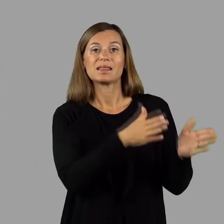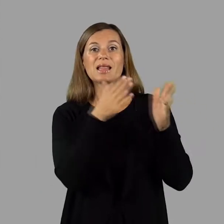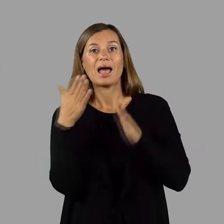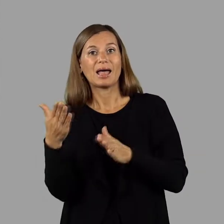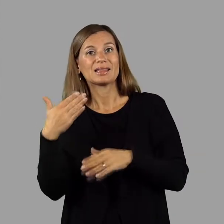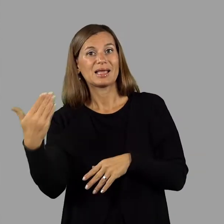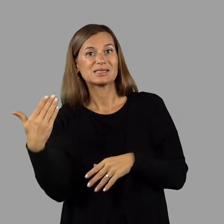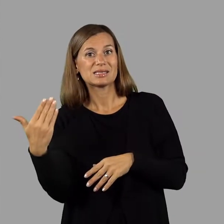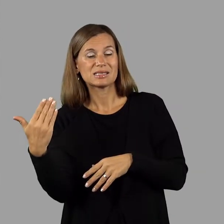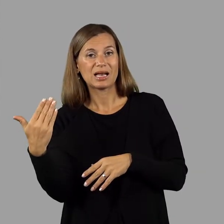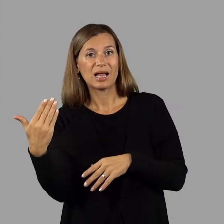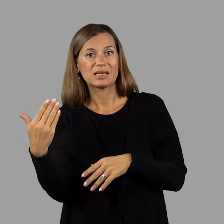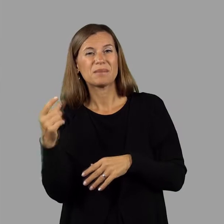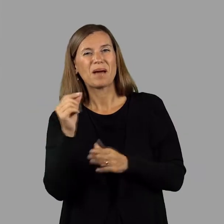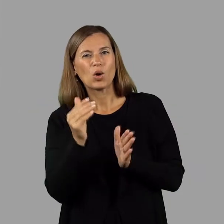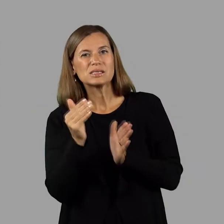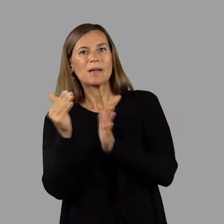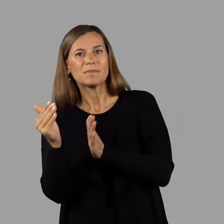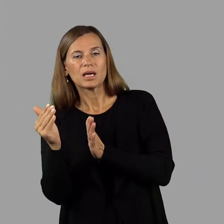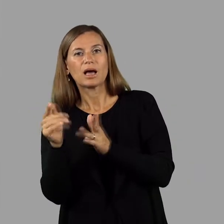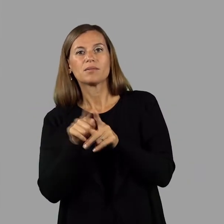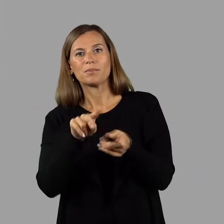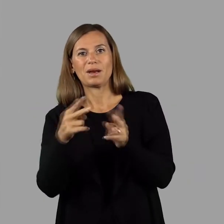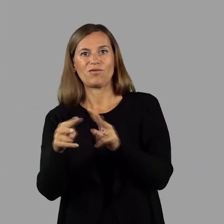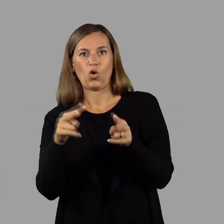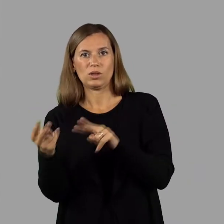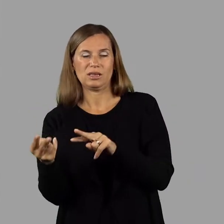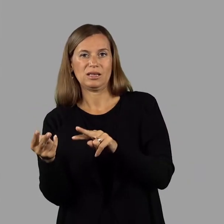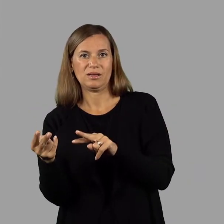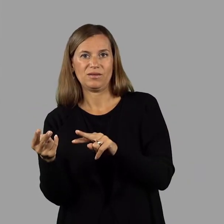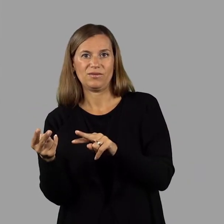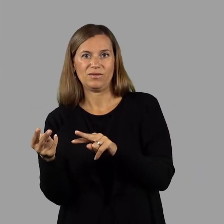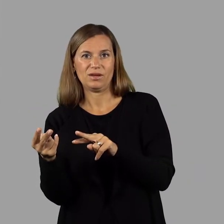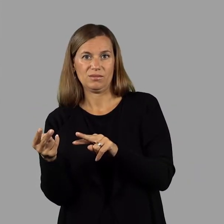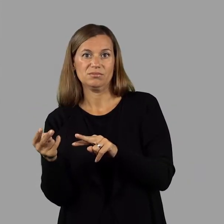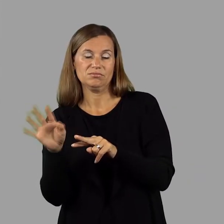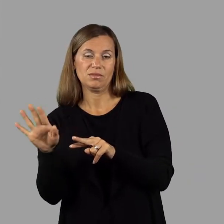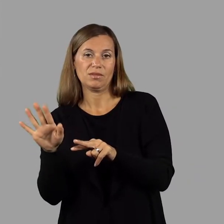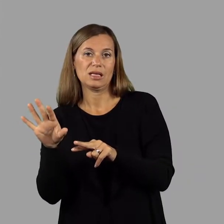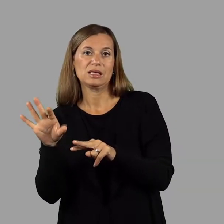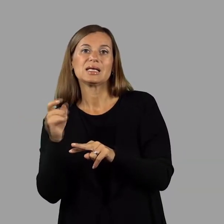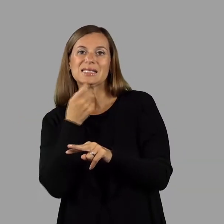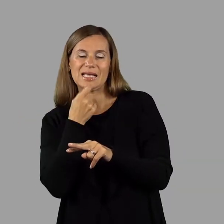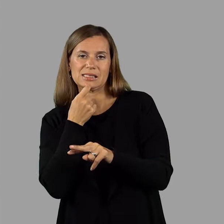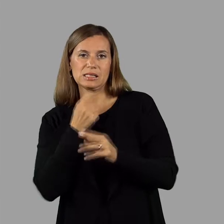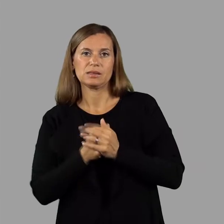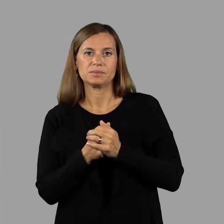na desni strani z nekaj malega zamika pa prevodi v ciljni jezik.